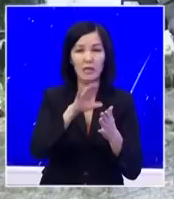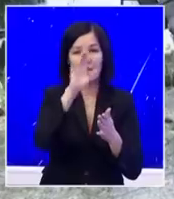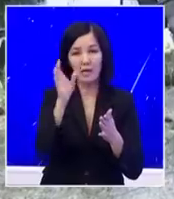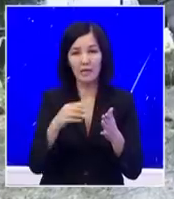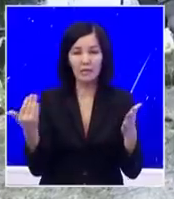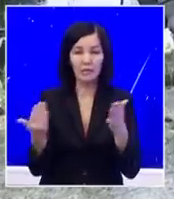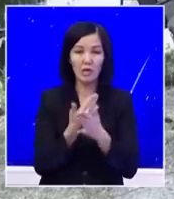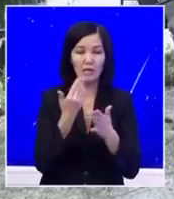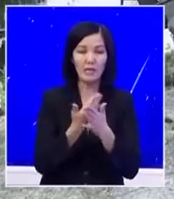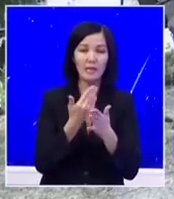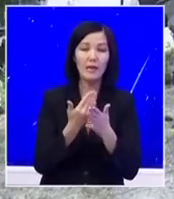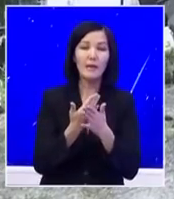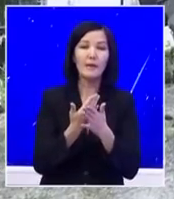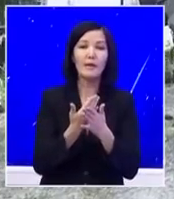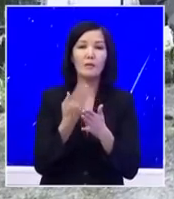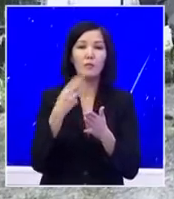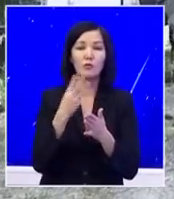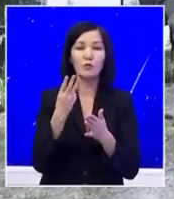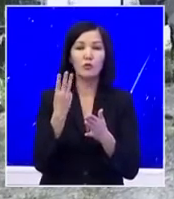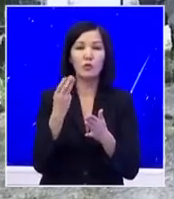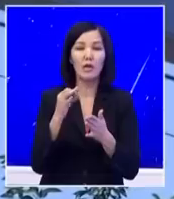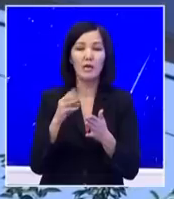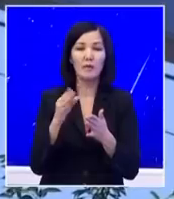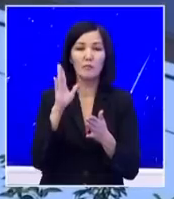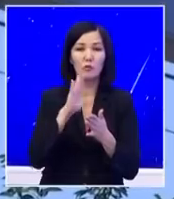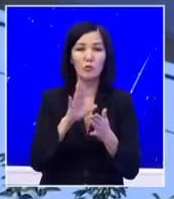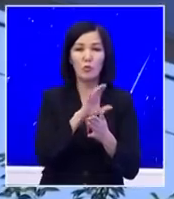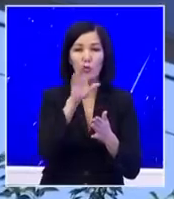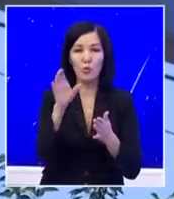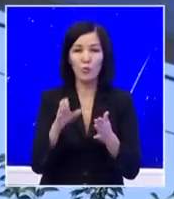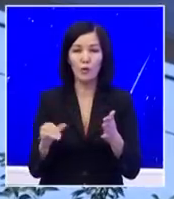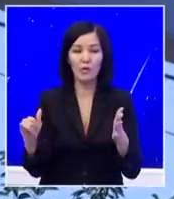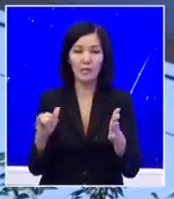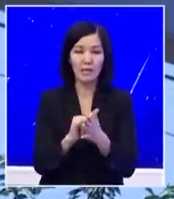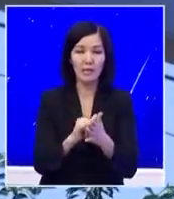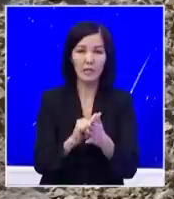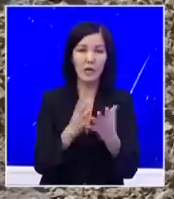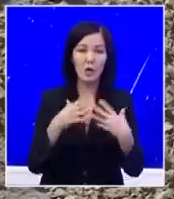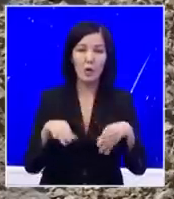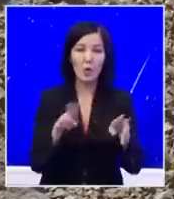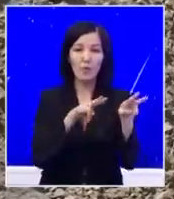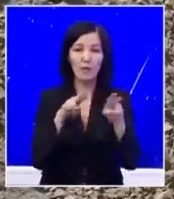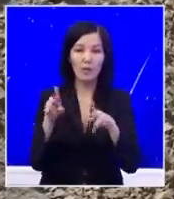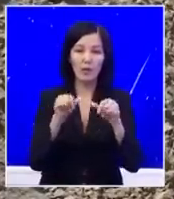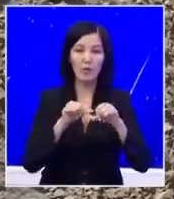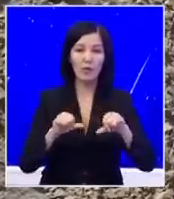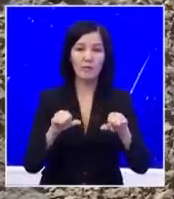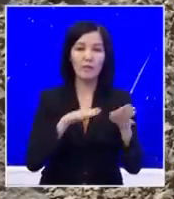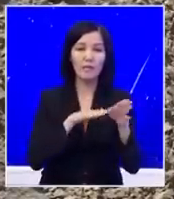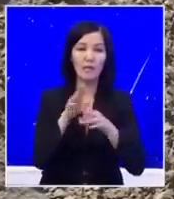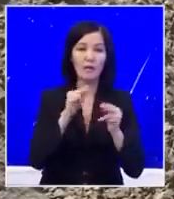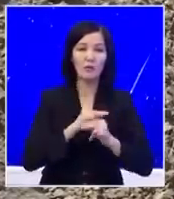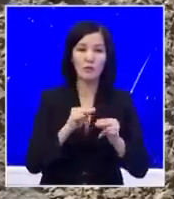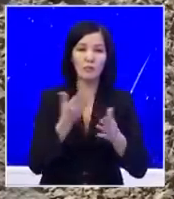жүйесі жаңартылуда. Мұнда қазір 33 шақырым жерге су құбыры тартылып жатыр. Қоғамдық бақылау комиссиясы атқарылып жатқан